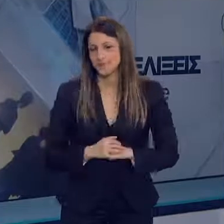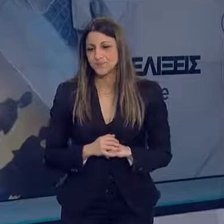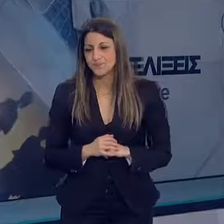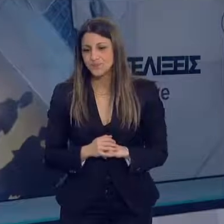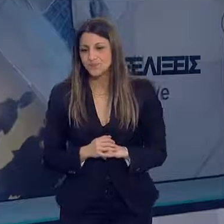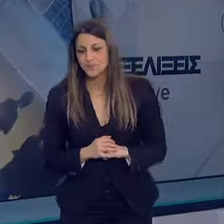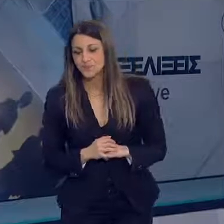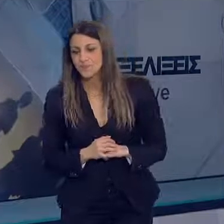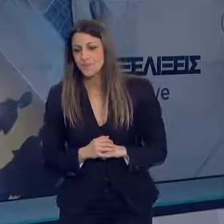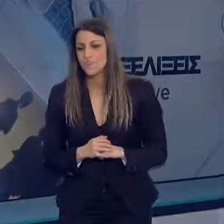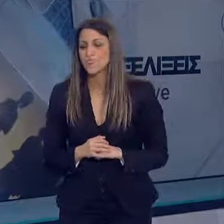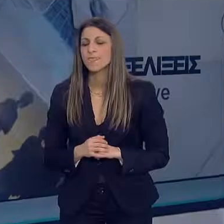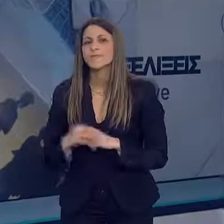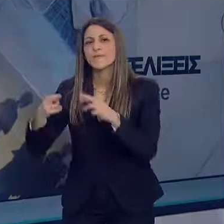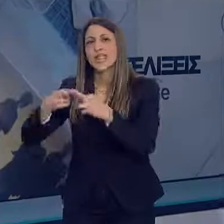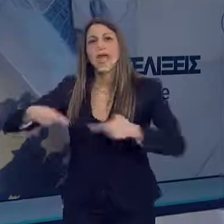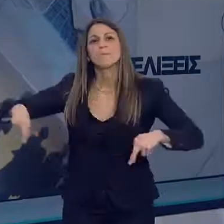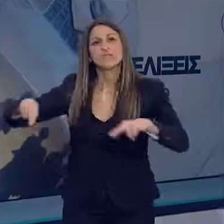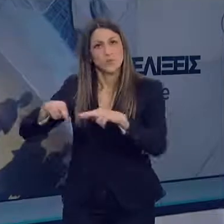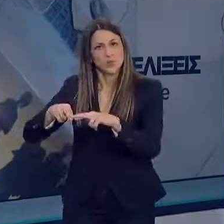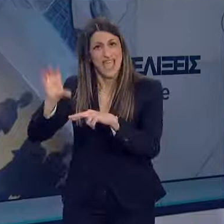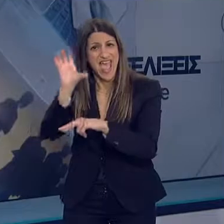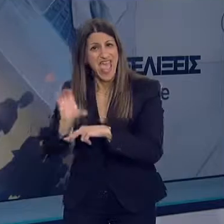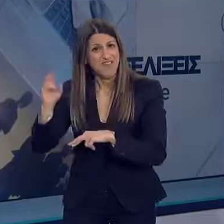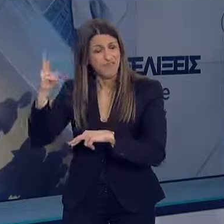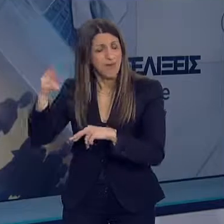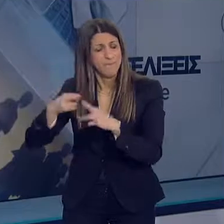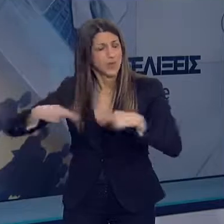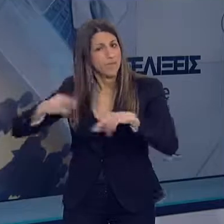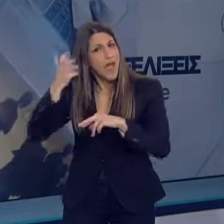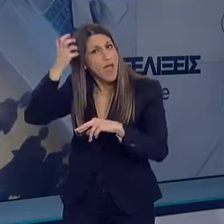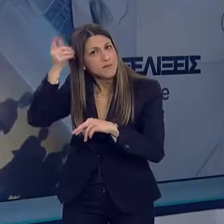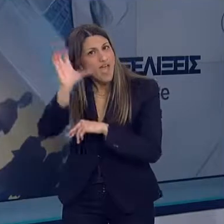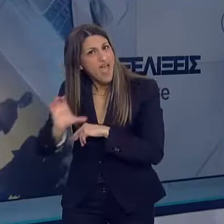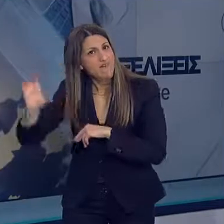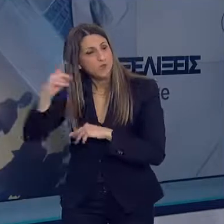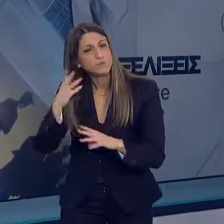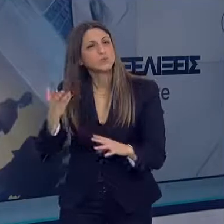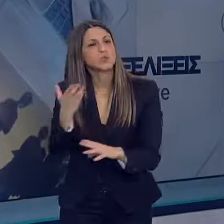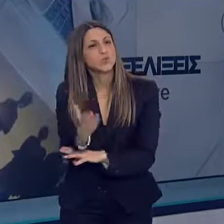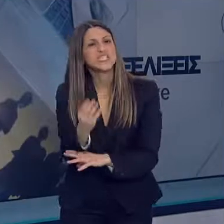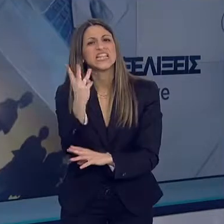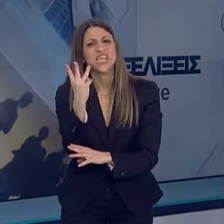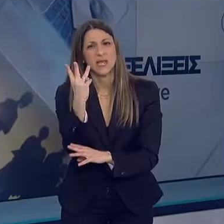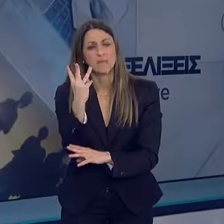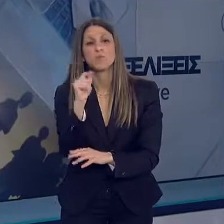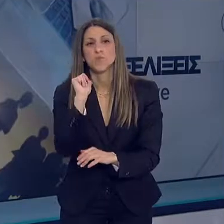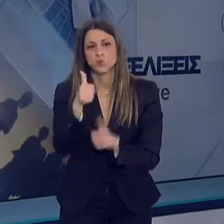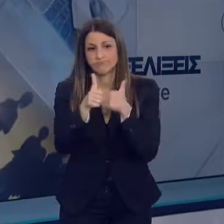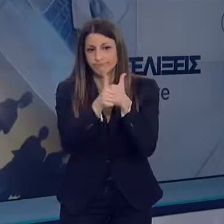την επιστημονική κοινότητα και την Ευρωπαϊκή Ένωση τρεις αλληλένδετες προδιαγραφές. Επιδημιολογική